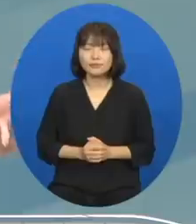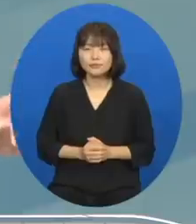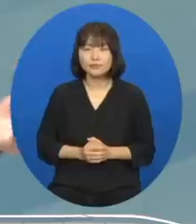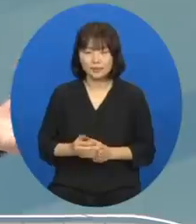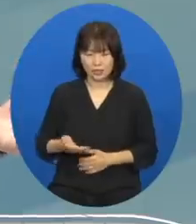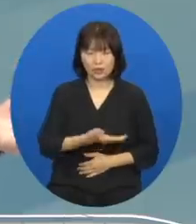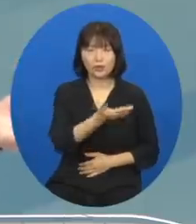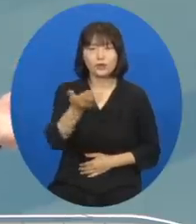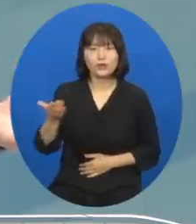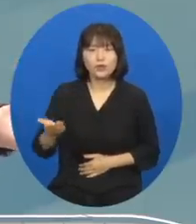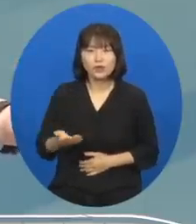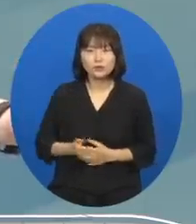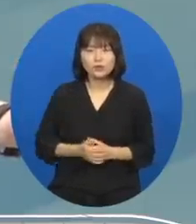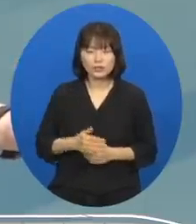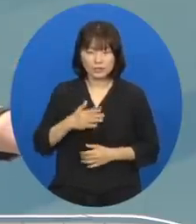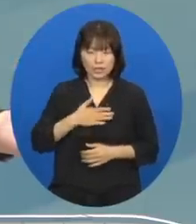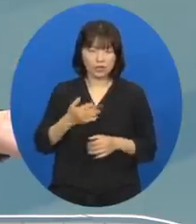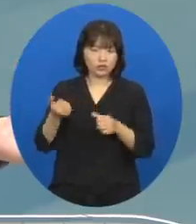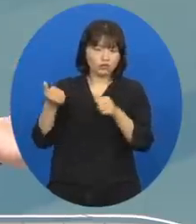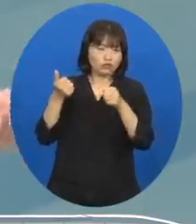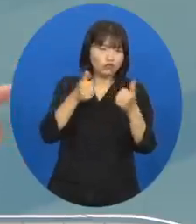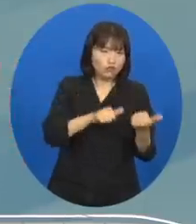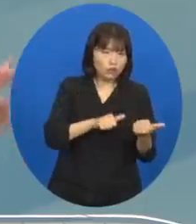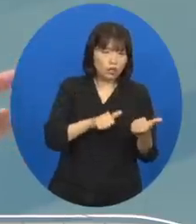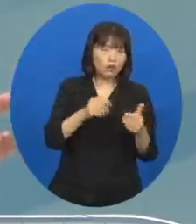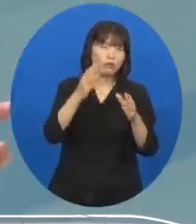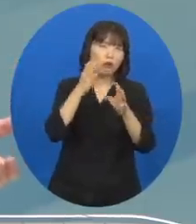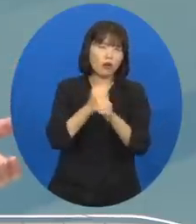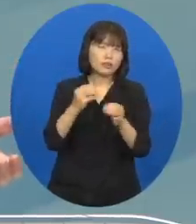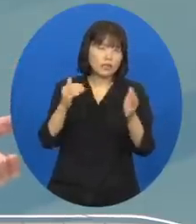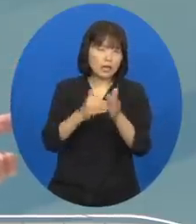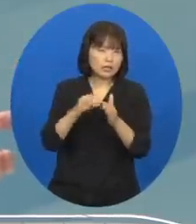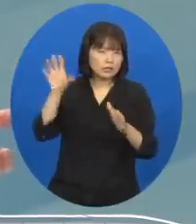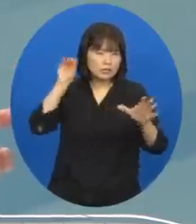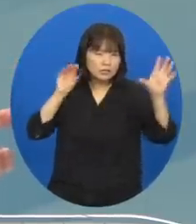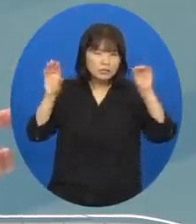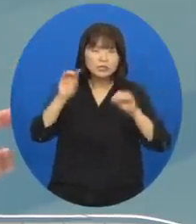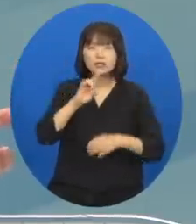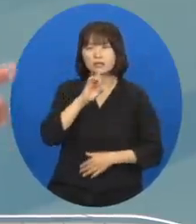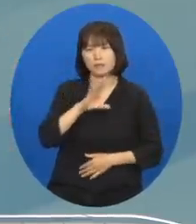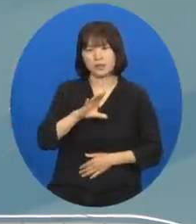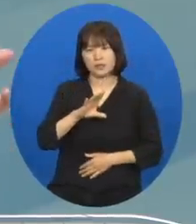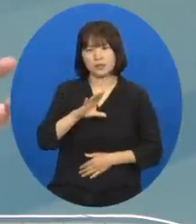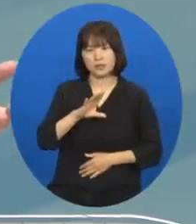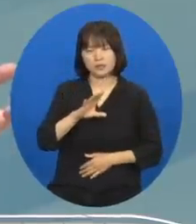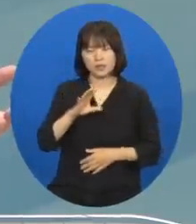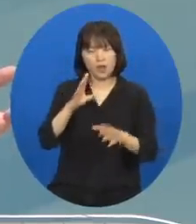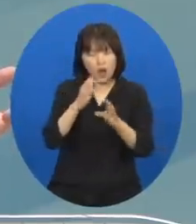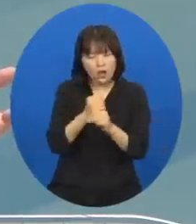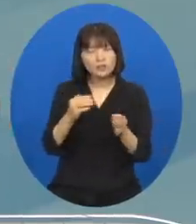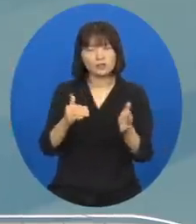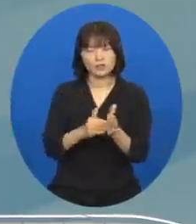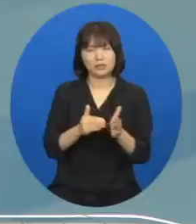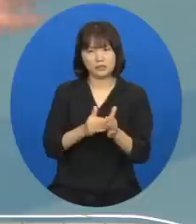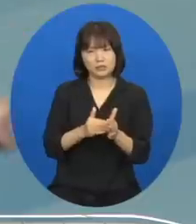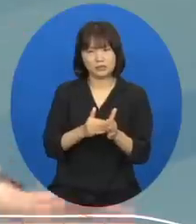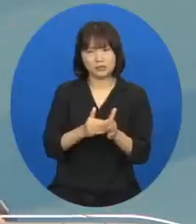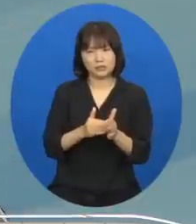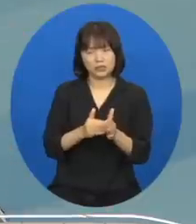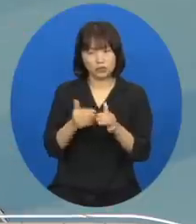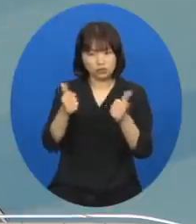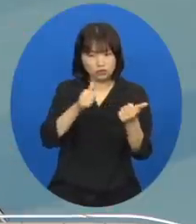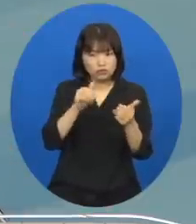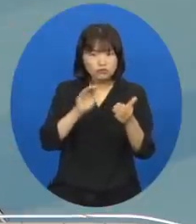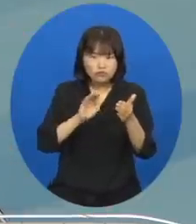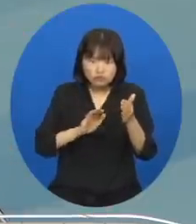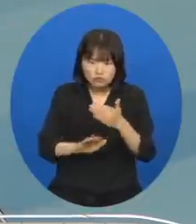여러분, 나는 죽었다고 언제까지 듣기만 할 겁니까? 언제까지? 죽고 난 다음에는